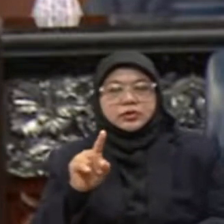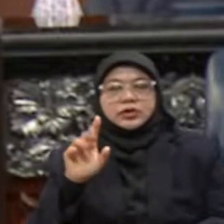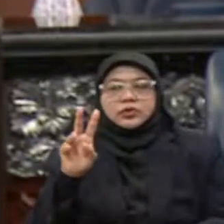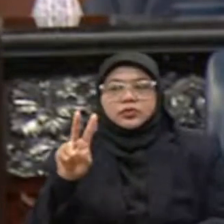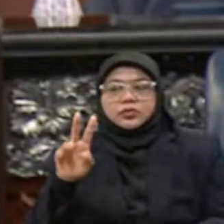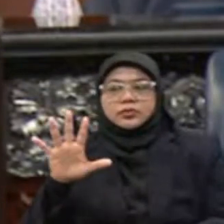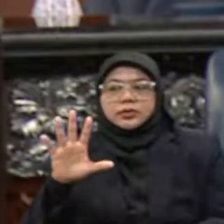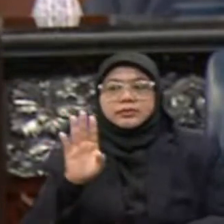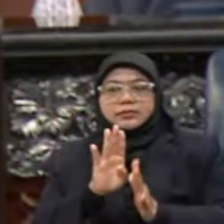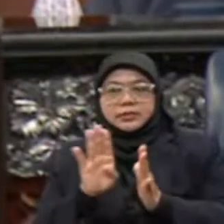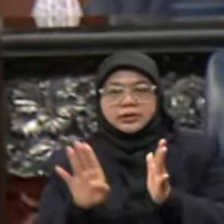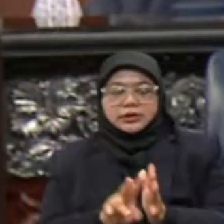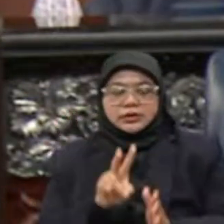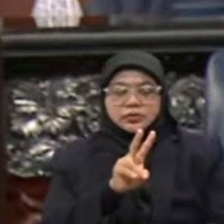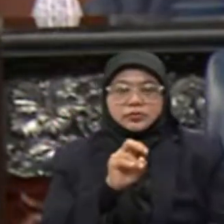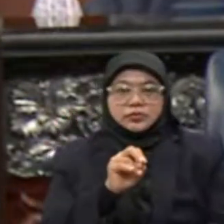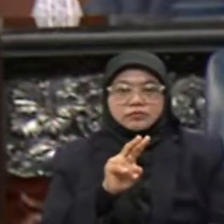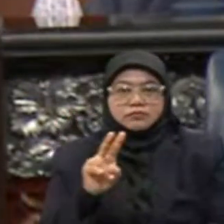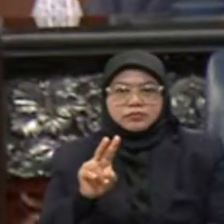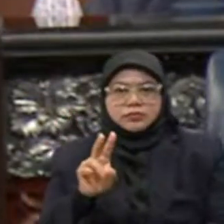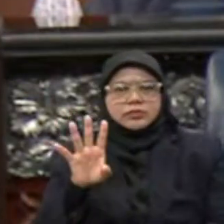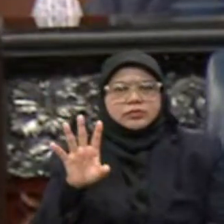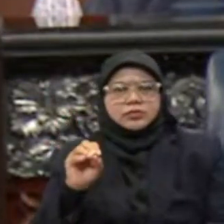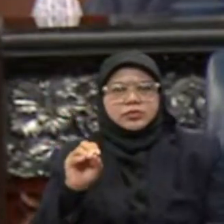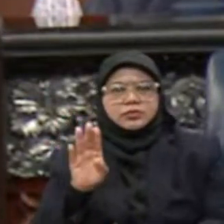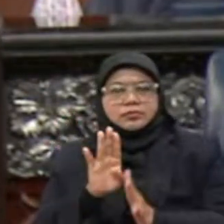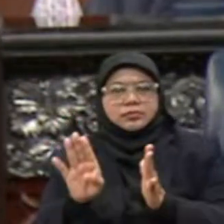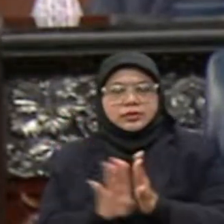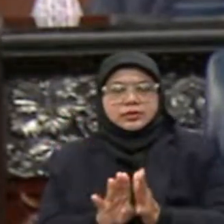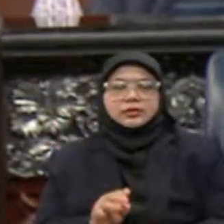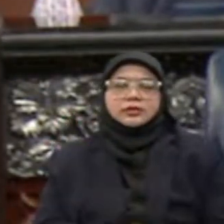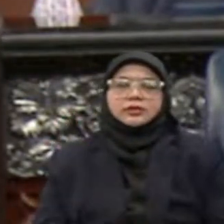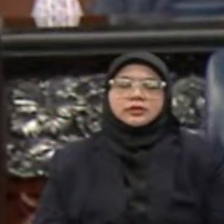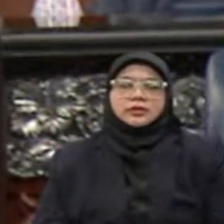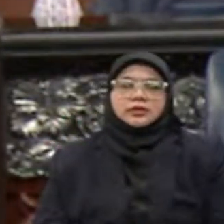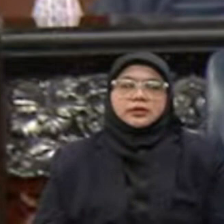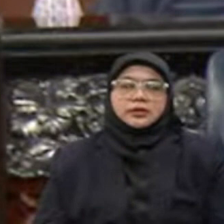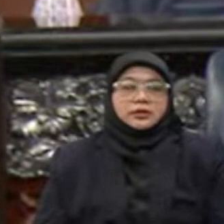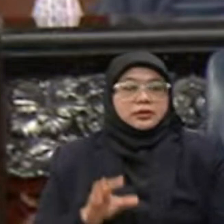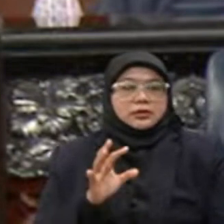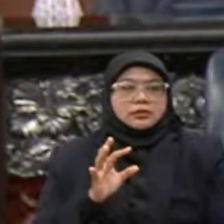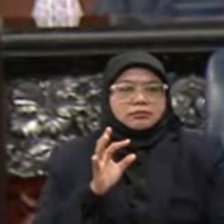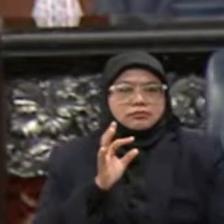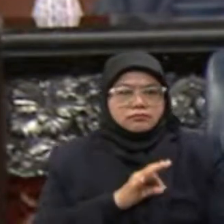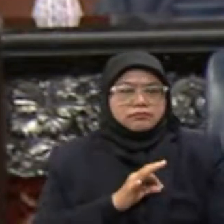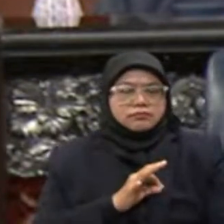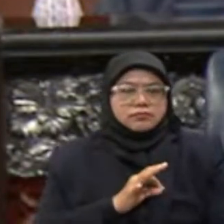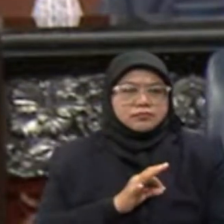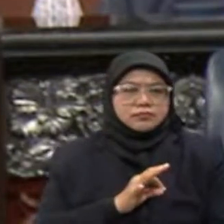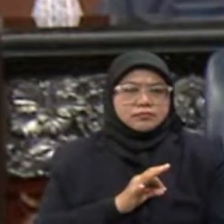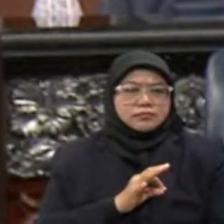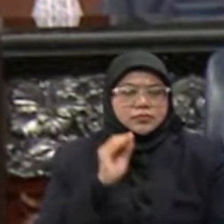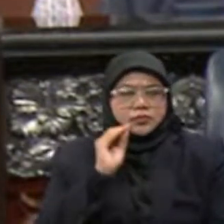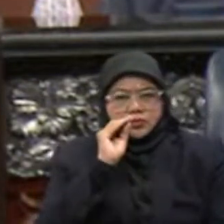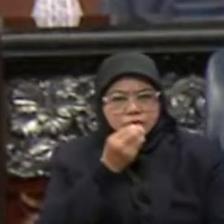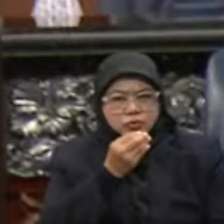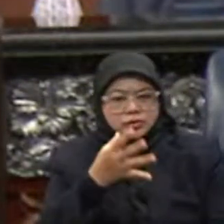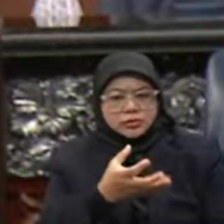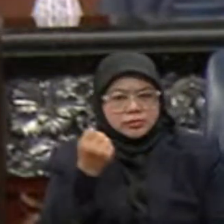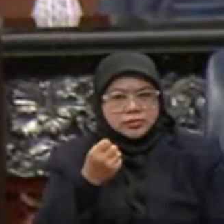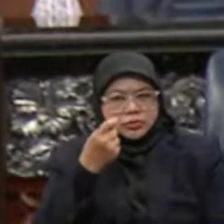billion 2022 billion dividen Petronas yang kita ambil untuk tujuan